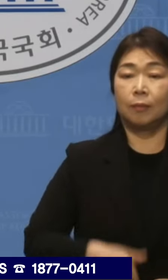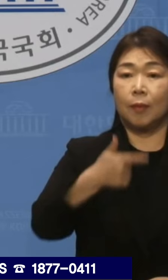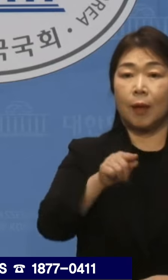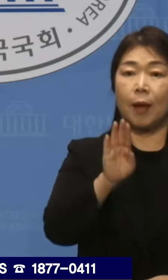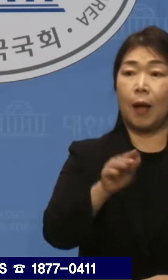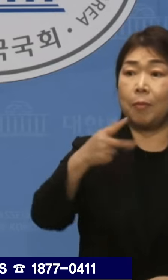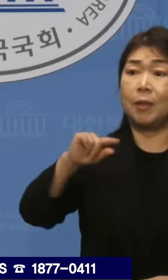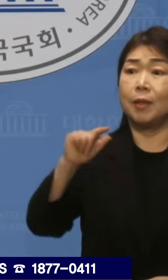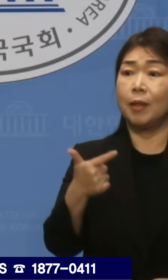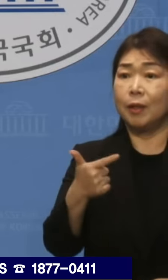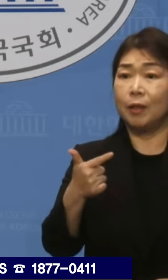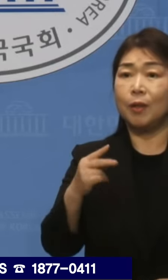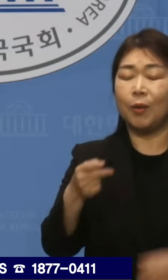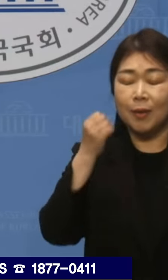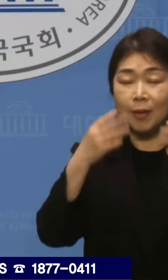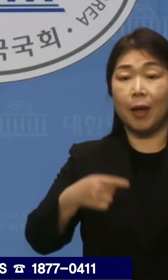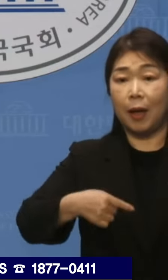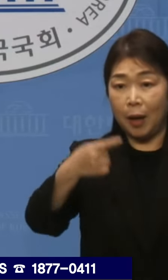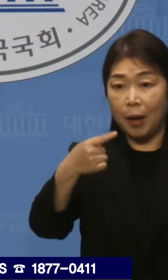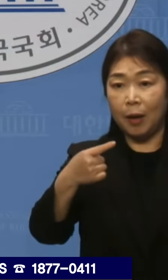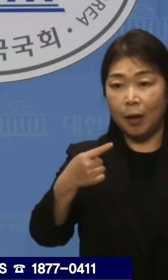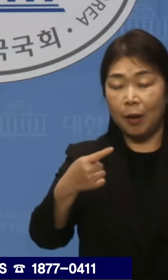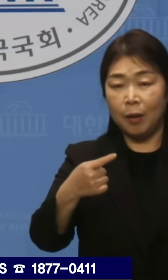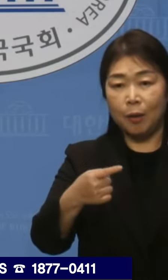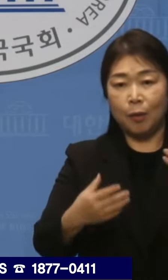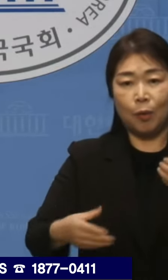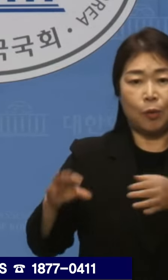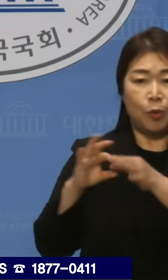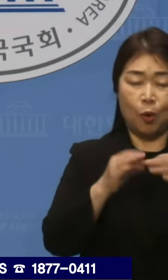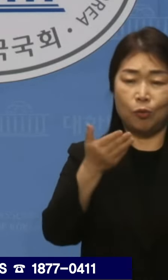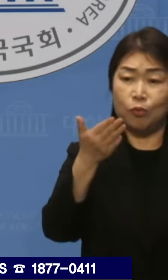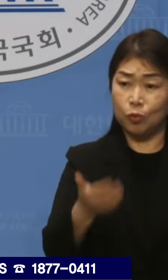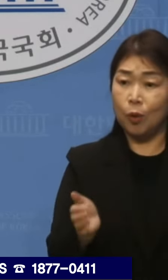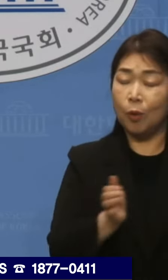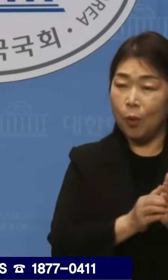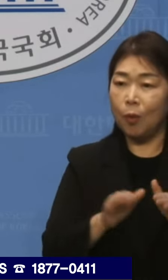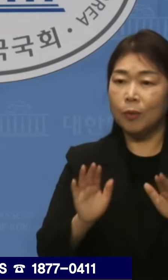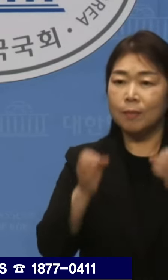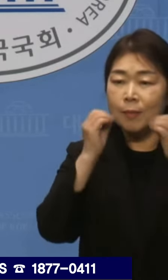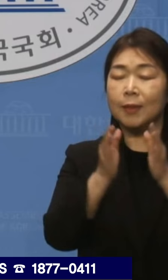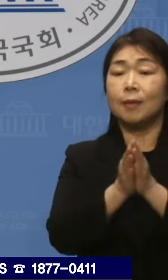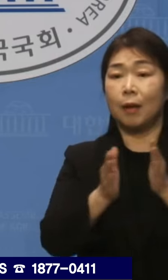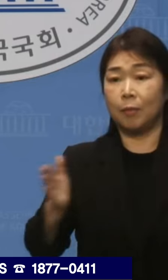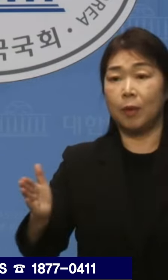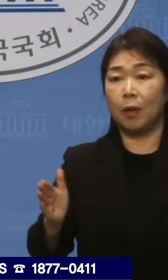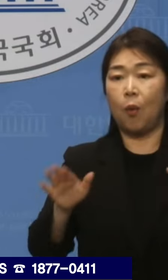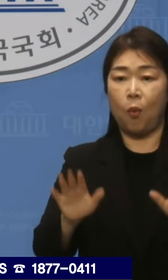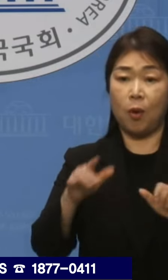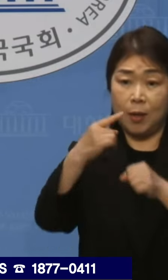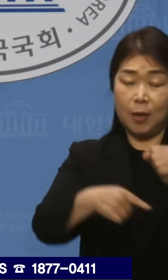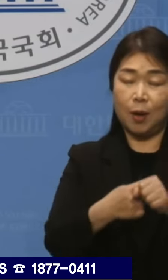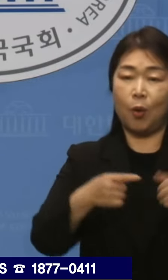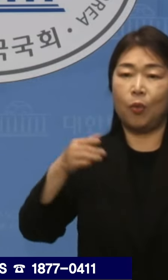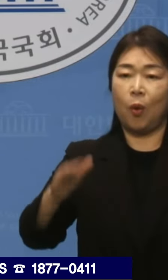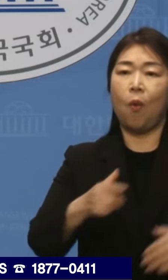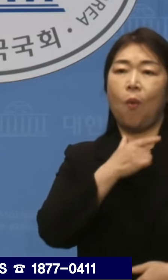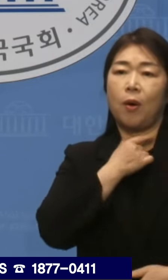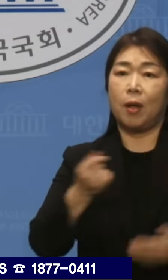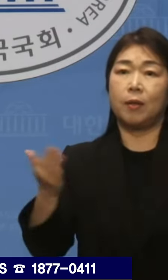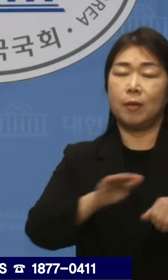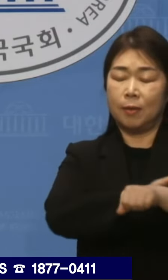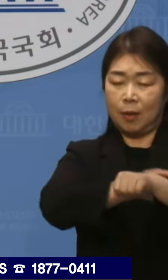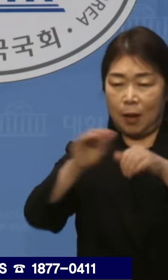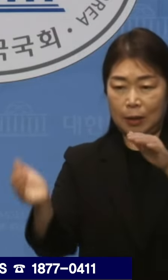연휴가 지나고 일상으로 복귀한 첫날입니다. 갑진년 한 해 뜻하시는 대로